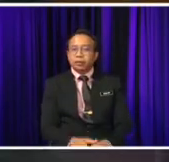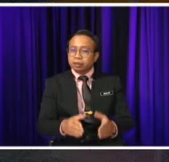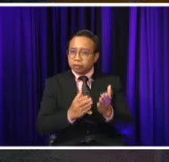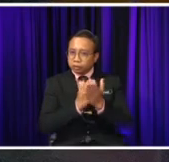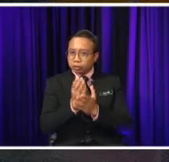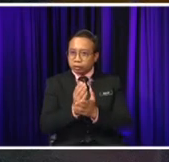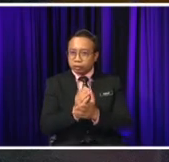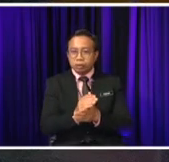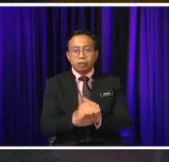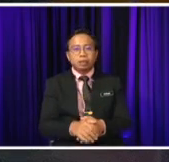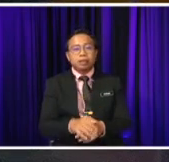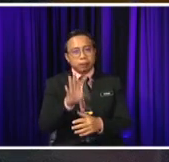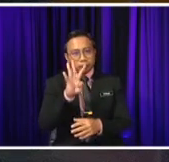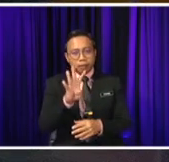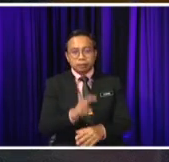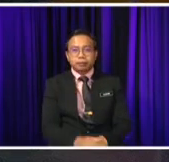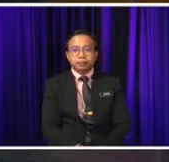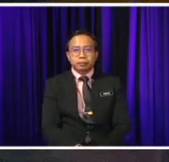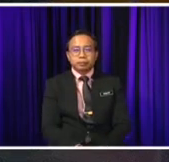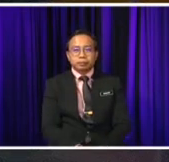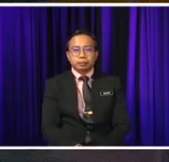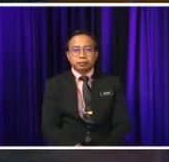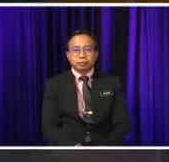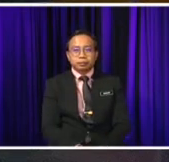boleh yang keempat